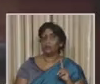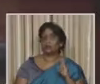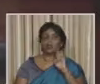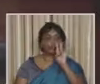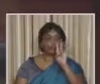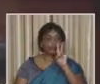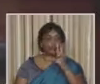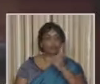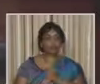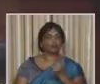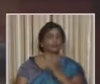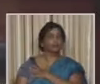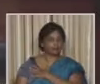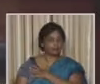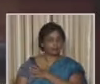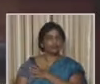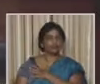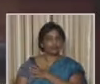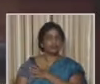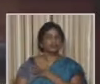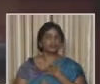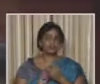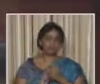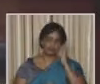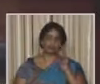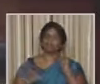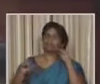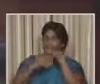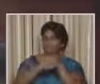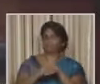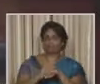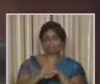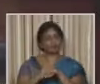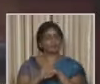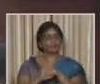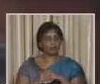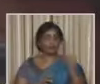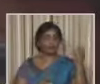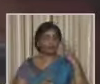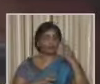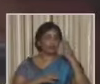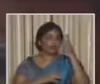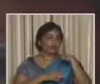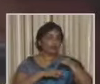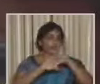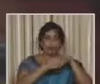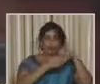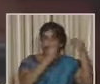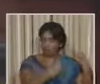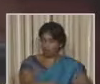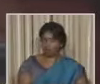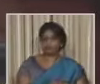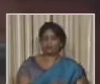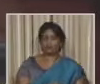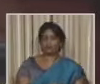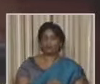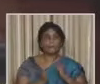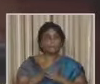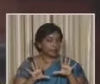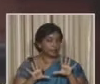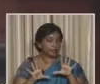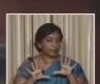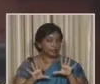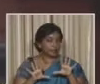கோட்டாபய ராஜபக்ச தான் ஜனாதிபதி தேர்தலில் போட்டியிடுவதாகவும் முஸ்லிம் தீவிரவாதத்தை தோற்கடிப்பதாகவும் கூறுகிறார். மே